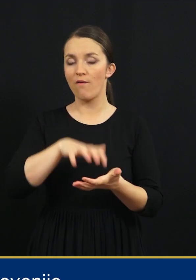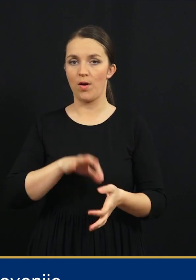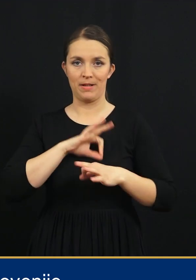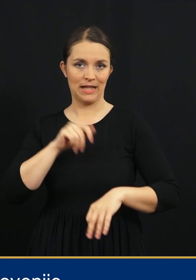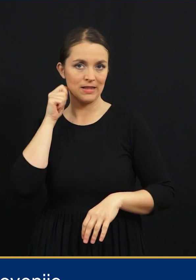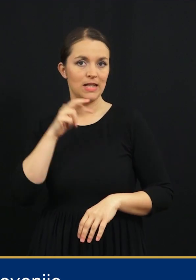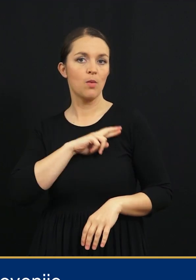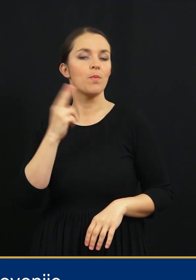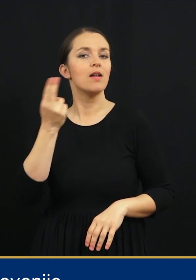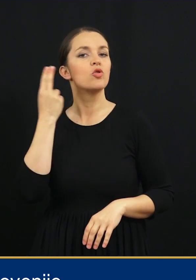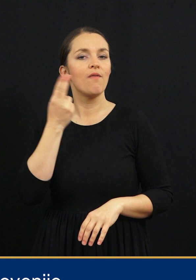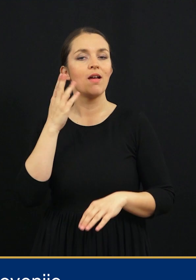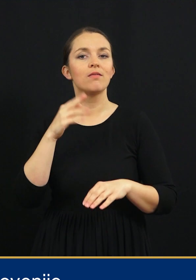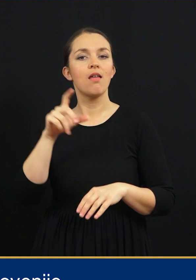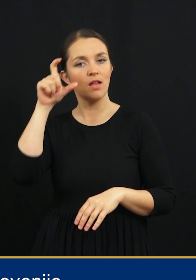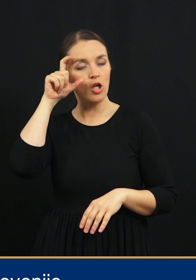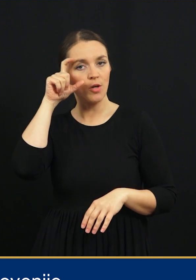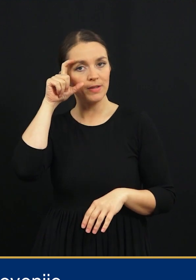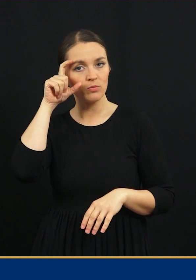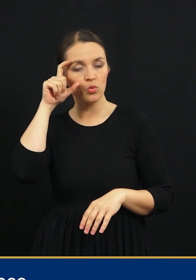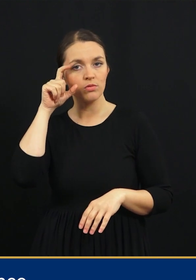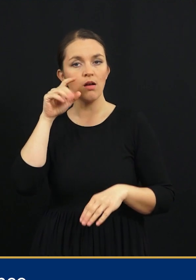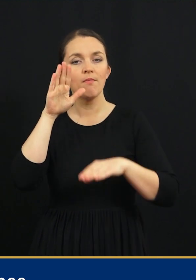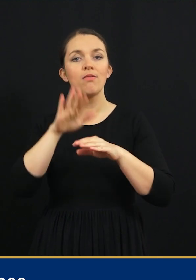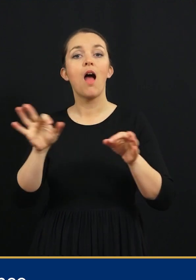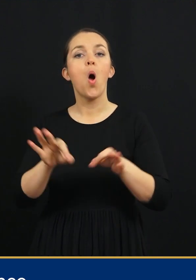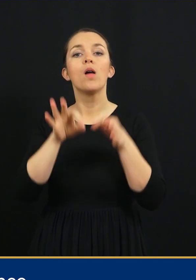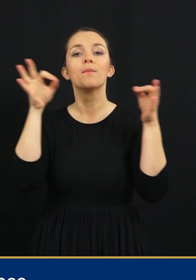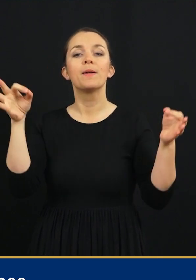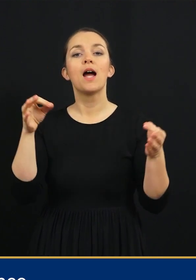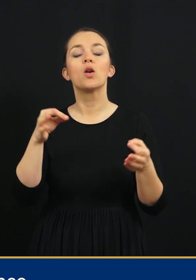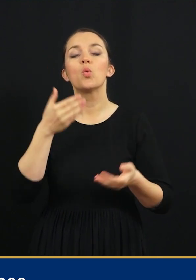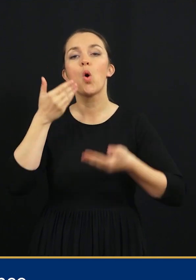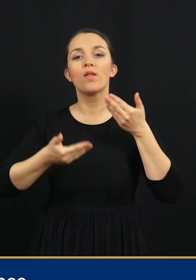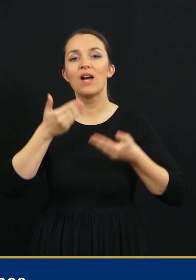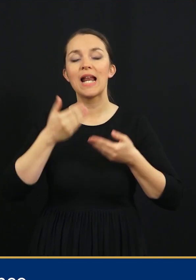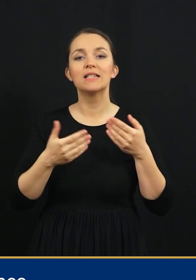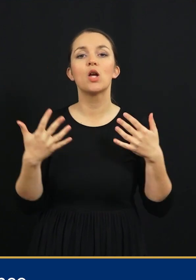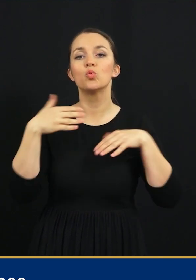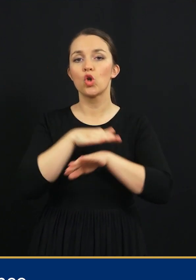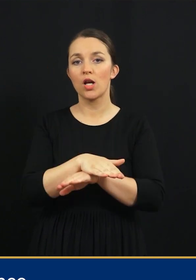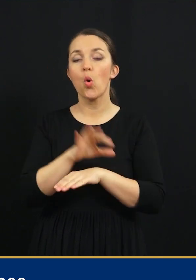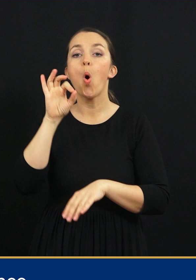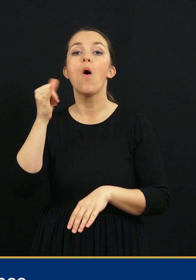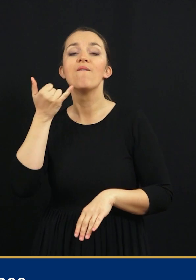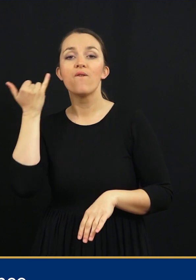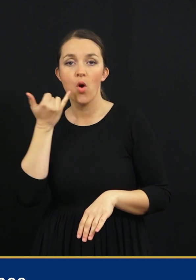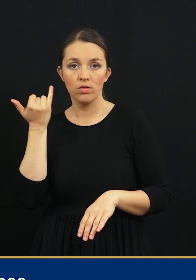predsednice Republike Slovenije Nataše Pirc Musar na odprtju plenarne konference Združenih narodov o